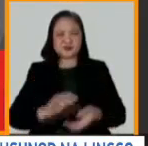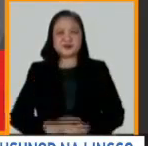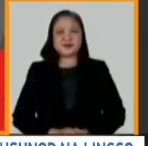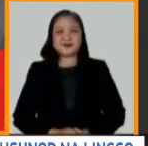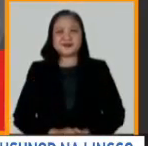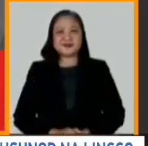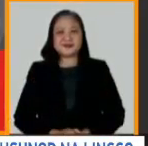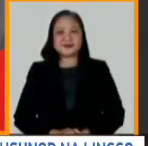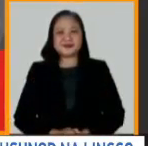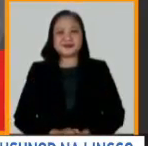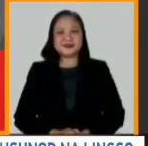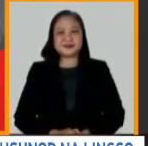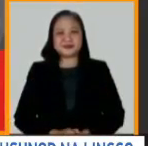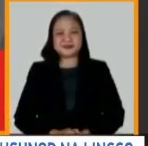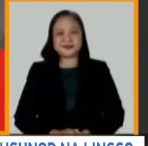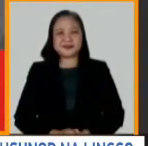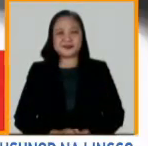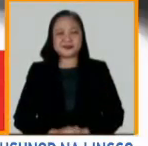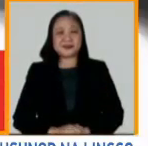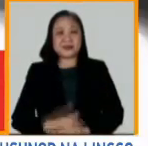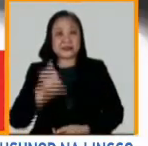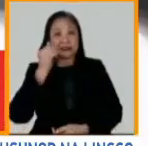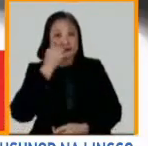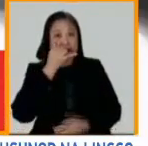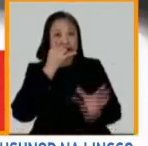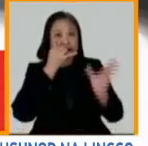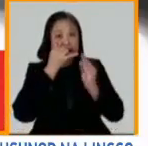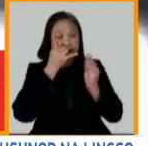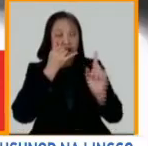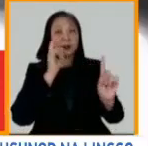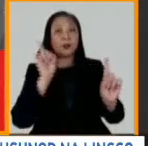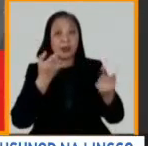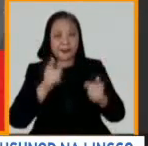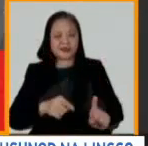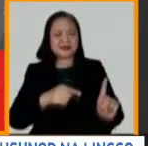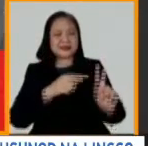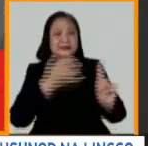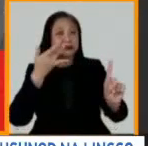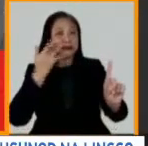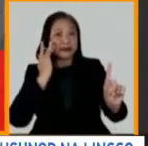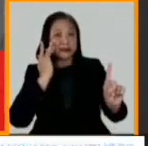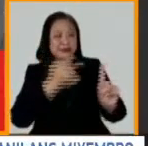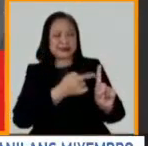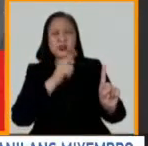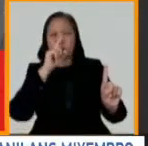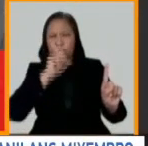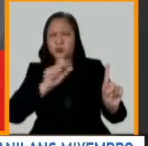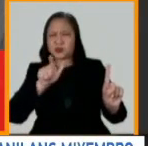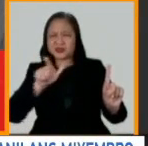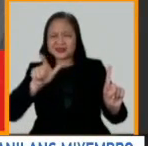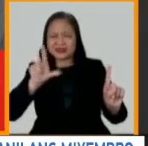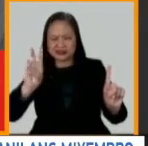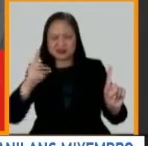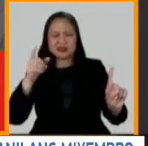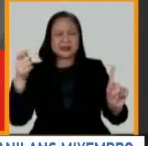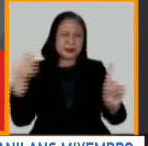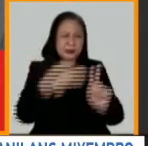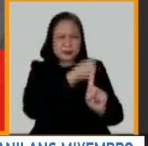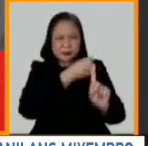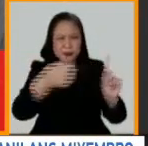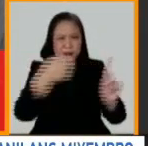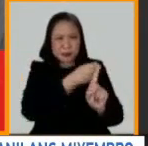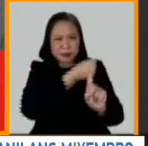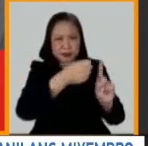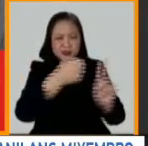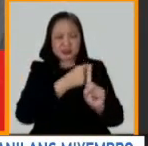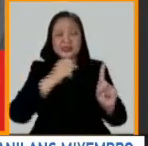Sa pool sa CCTV ang panununtok sa isang 26 anyos na miyembro ng LGBTQ community na si John Christian Mentor